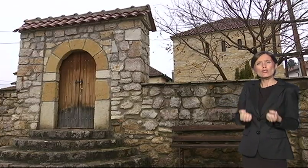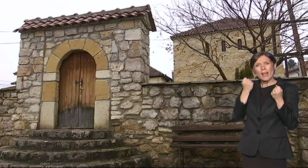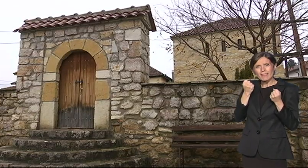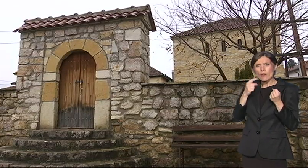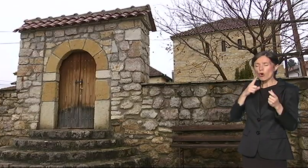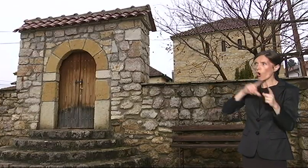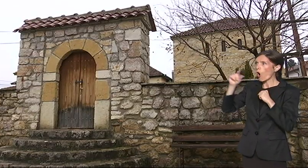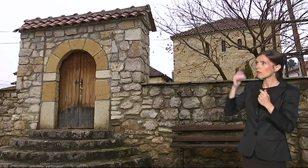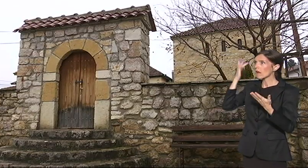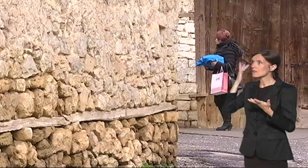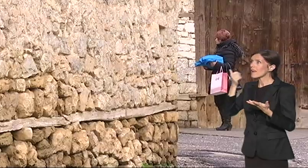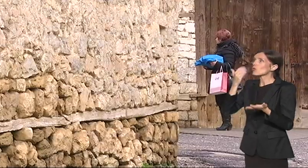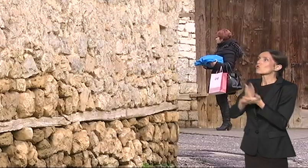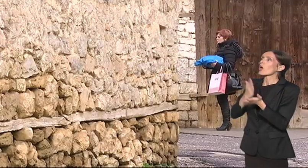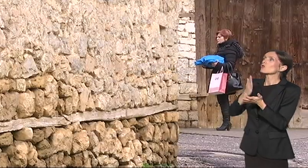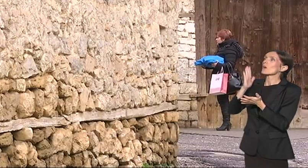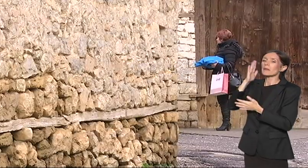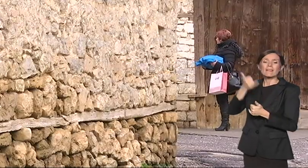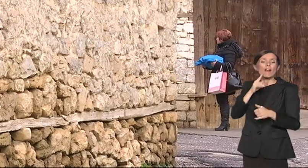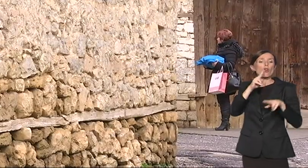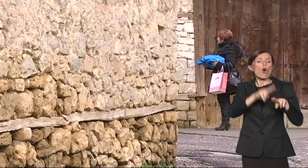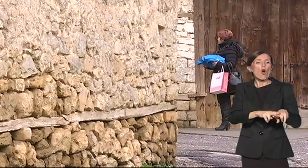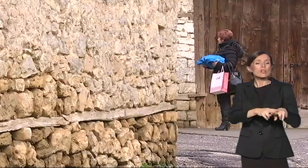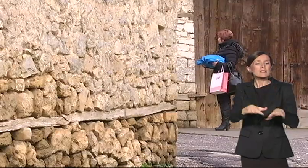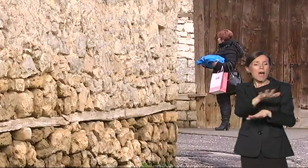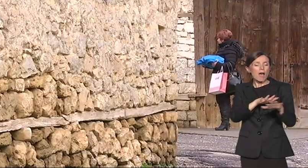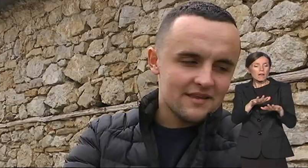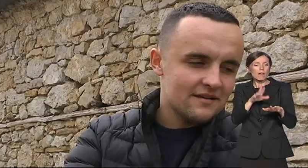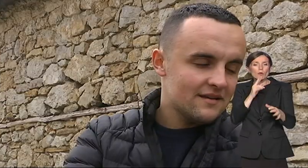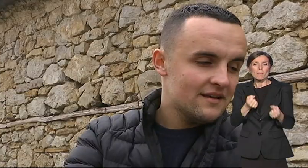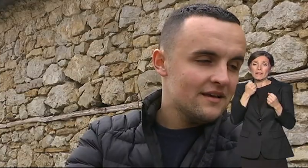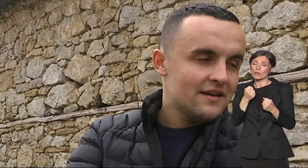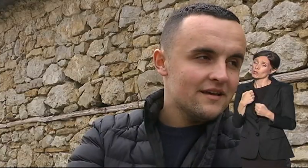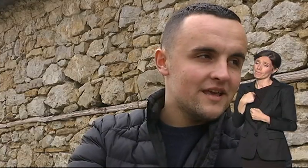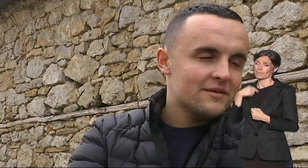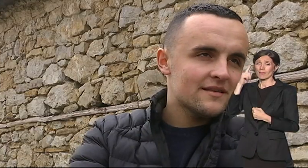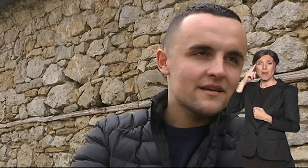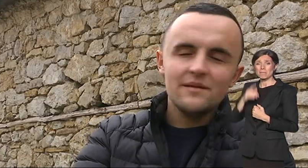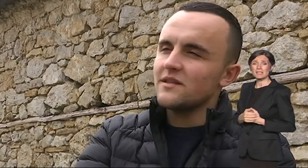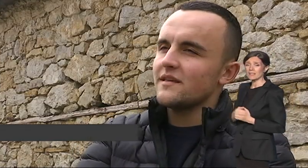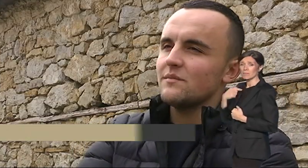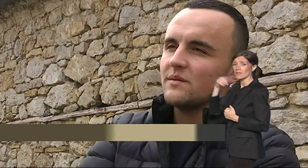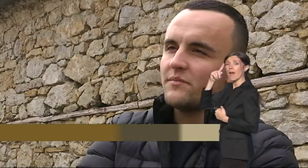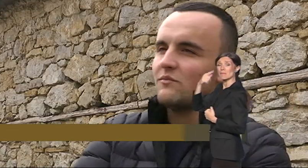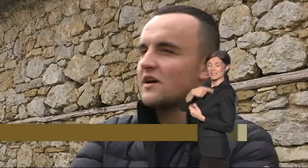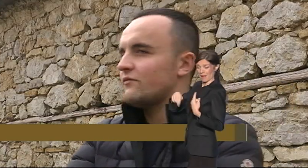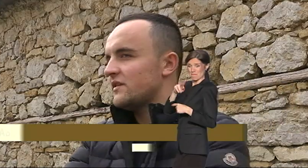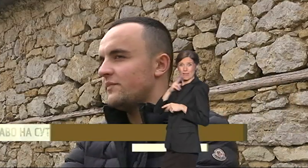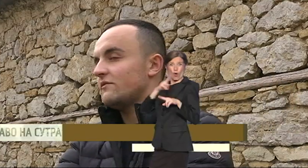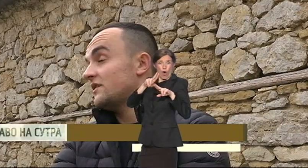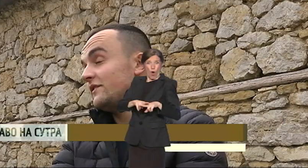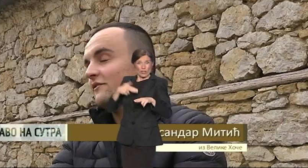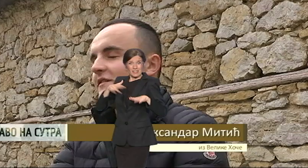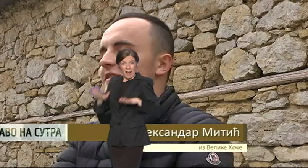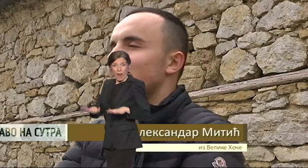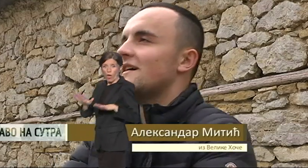je teže onome koji ostaje. To je bare moje mišljenje. Nećemo imati sa kime da sednemo, da popijemo kafu ili